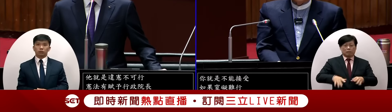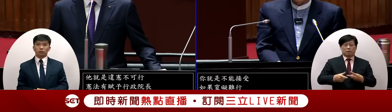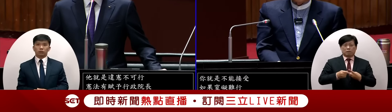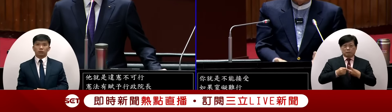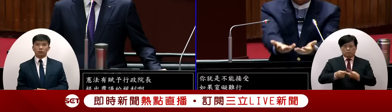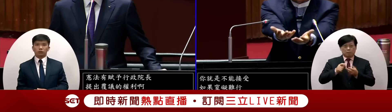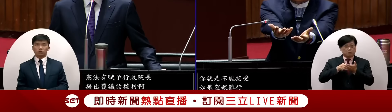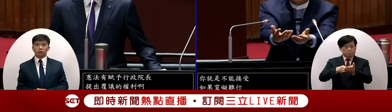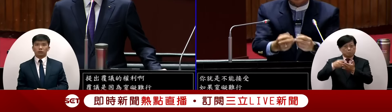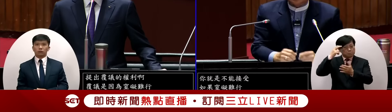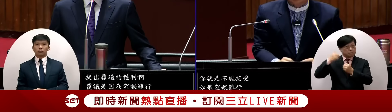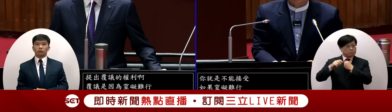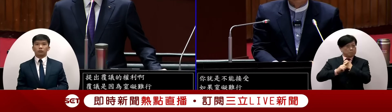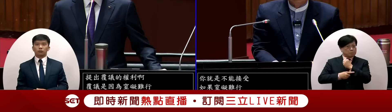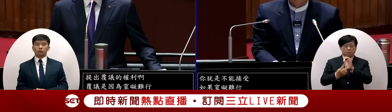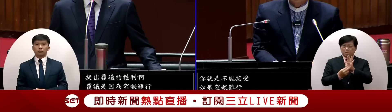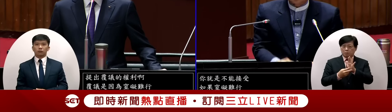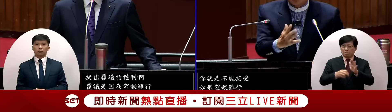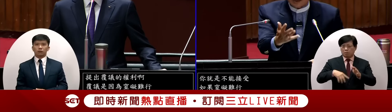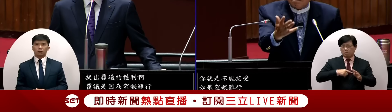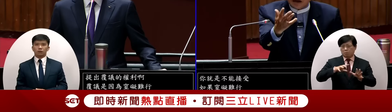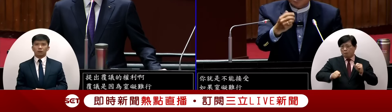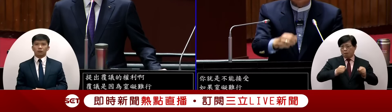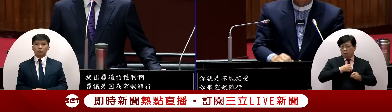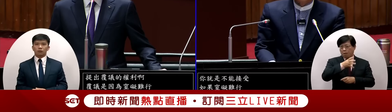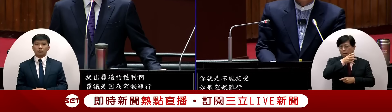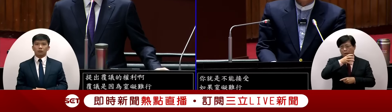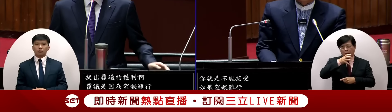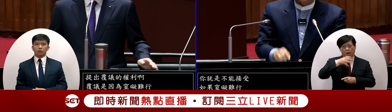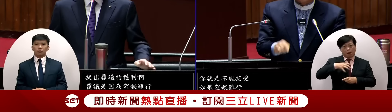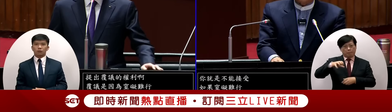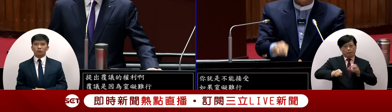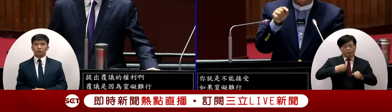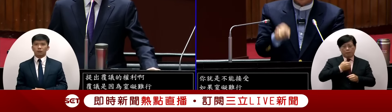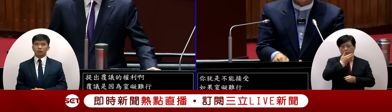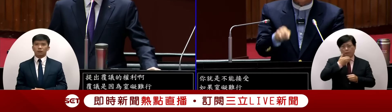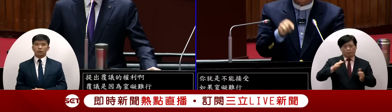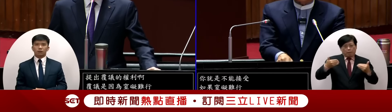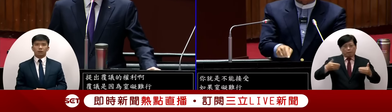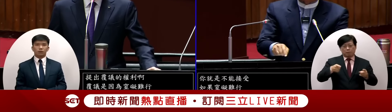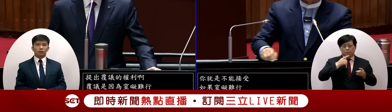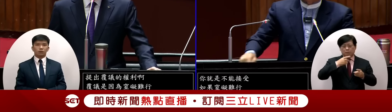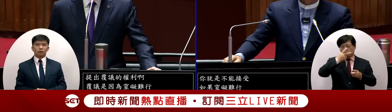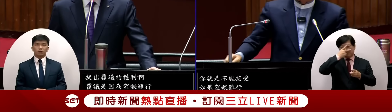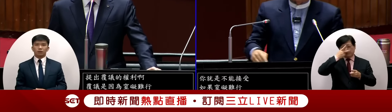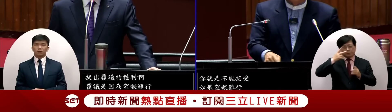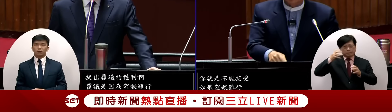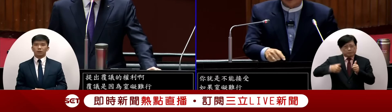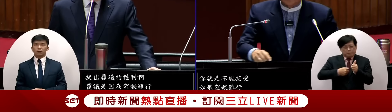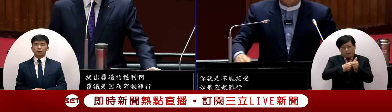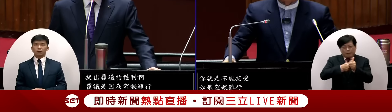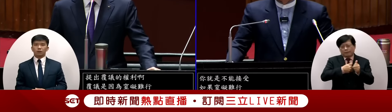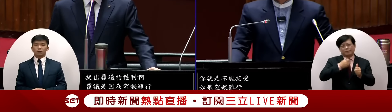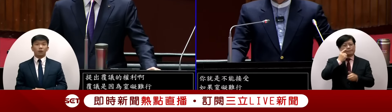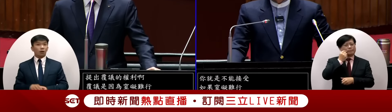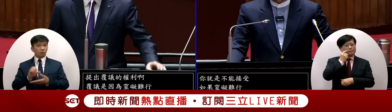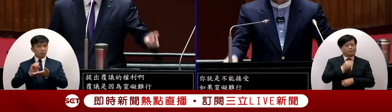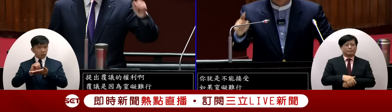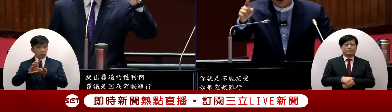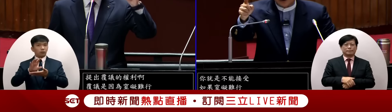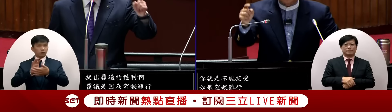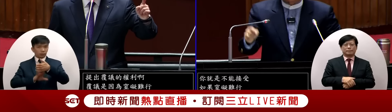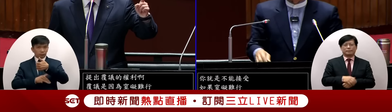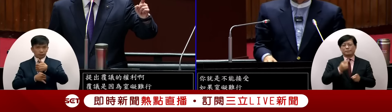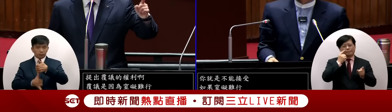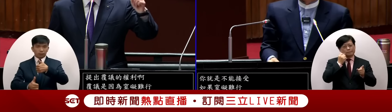宪，后代就会 take you， 吃干抹净。这个到底只是赖清德的小跟班，可怜呐、啊！ 报告委员，